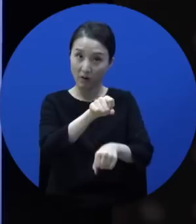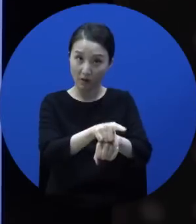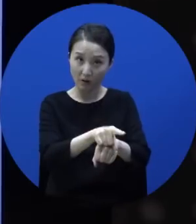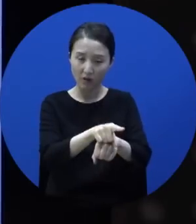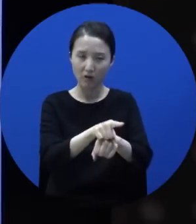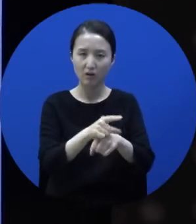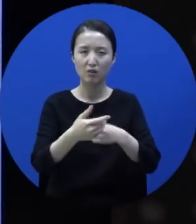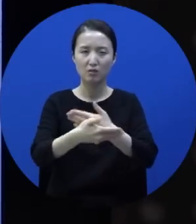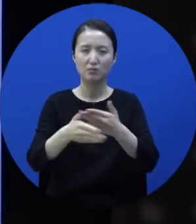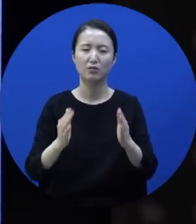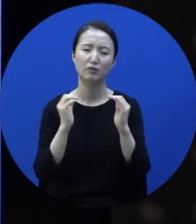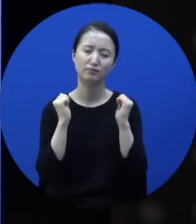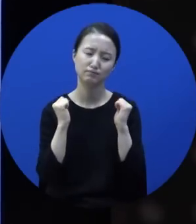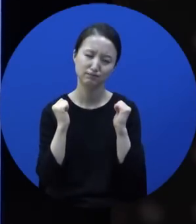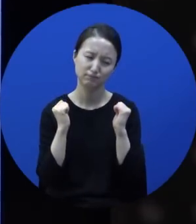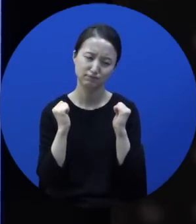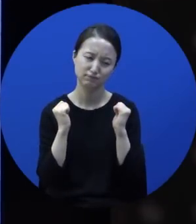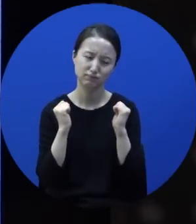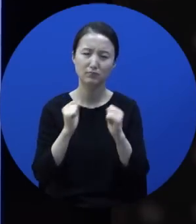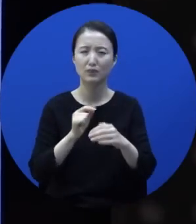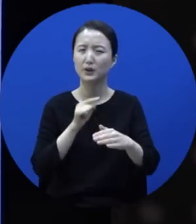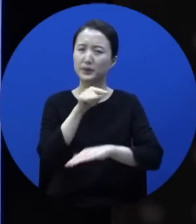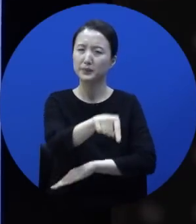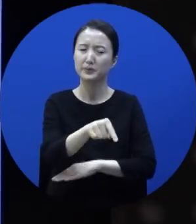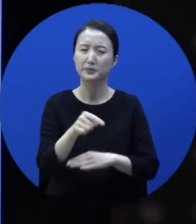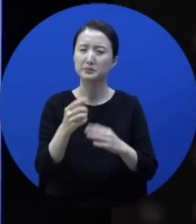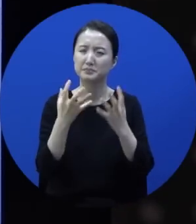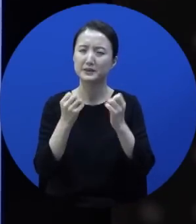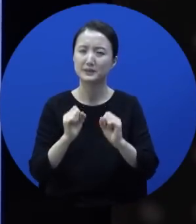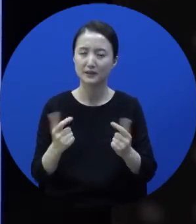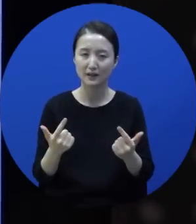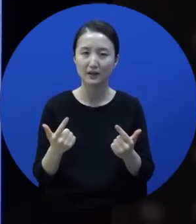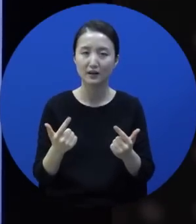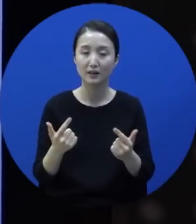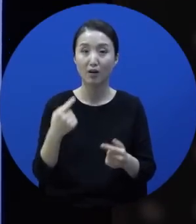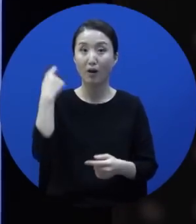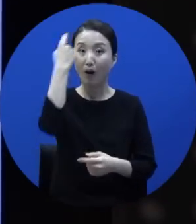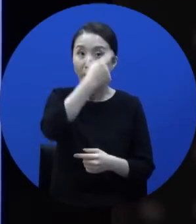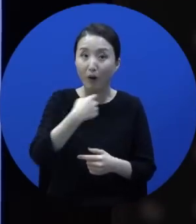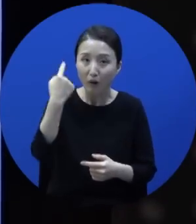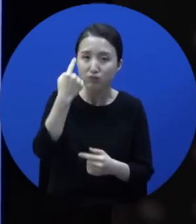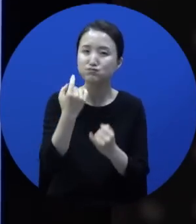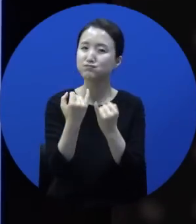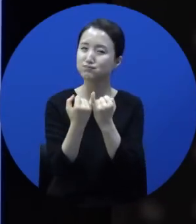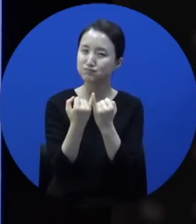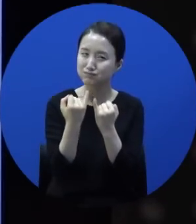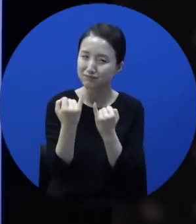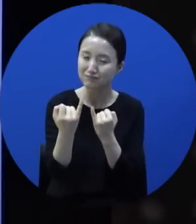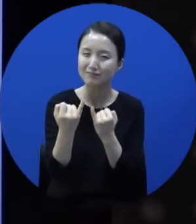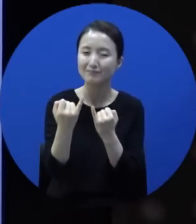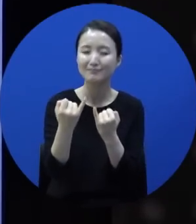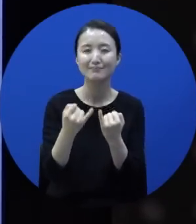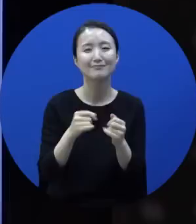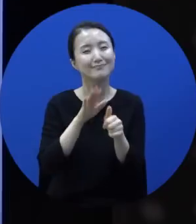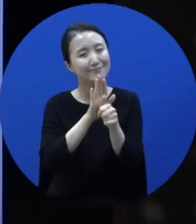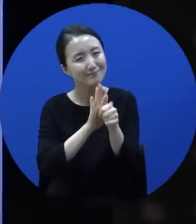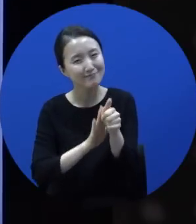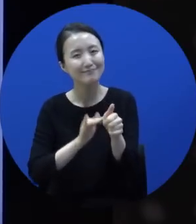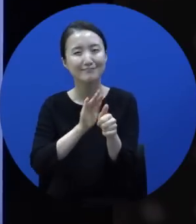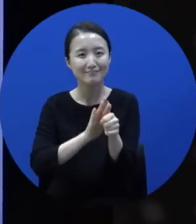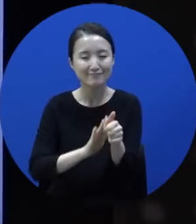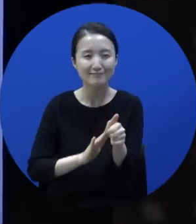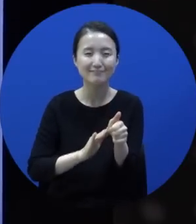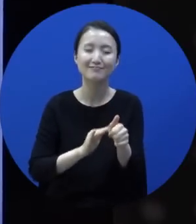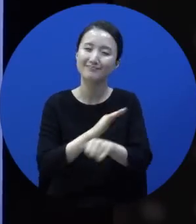네. 근데 얼굴이 너무 예쁘게 생겼고요. 애교도 정말 많아요. 그리고 혼자서 너무 잘 노는 특이한